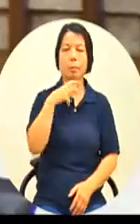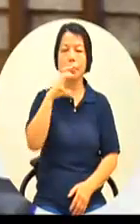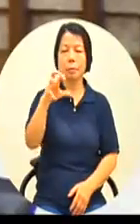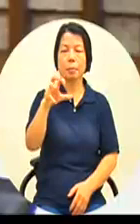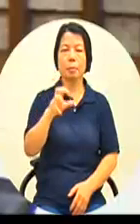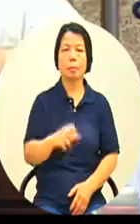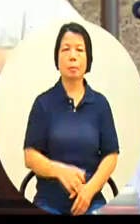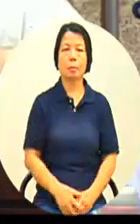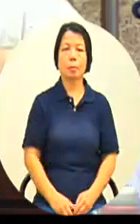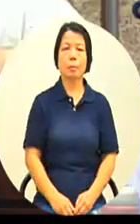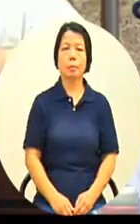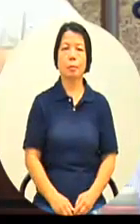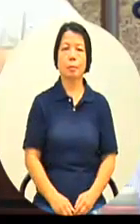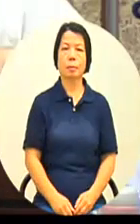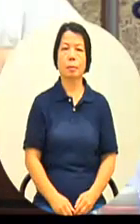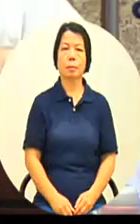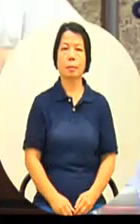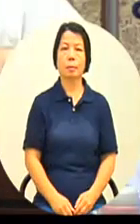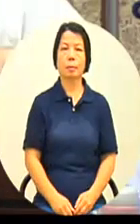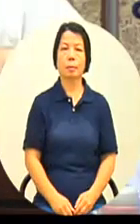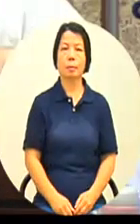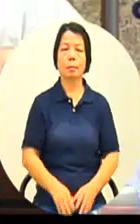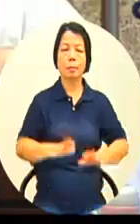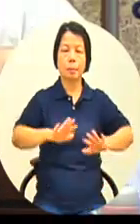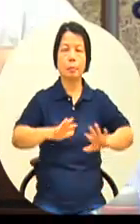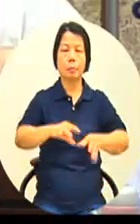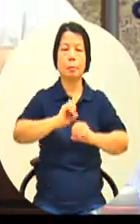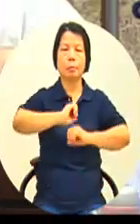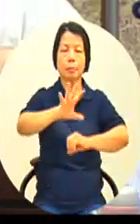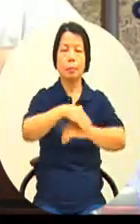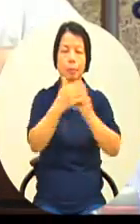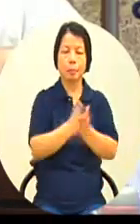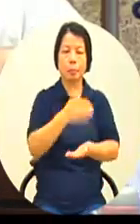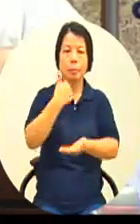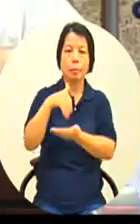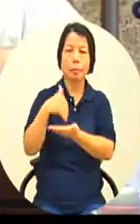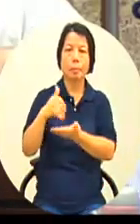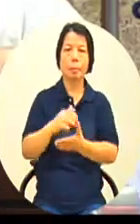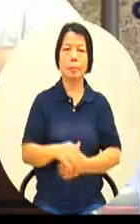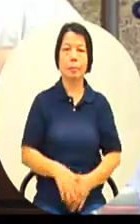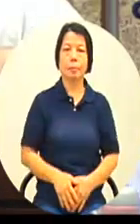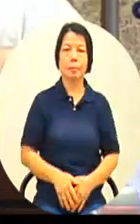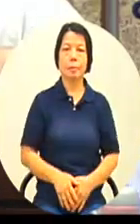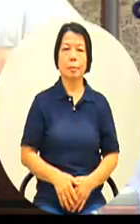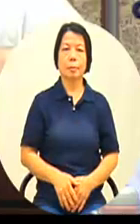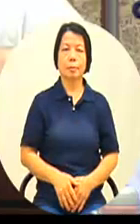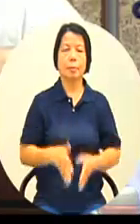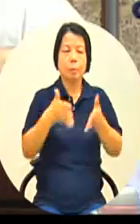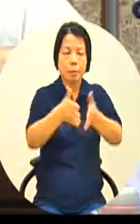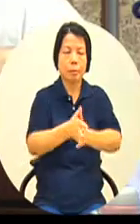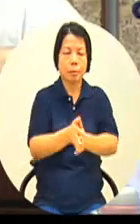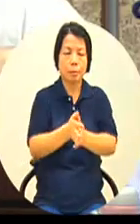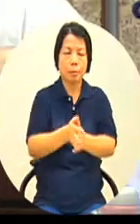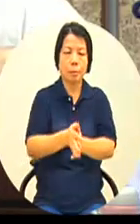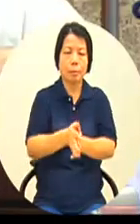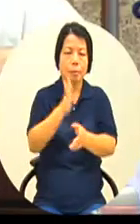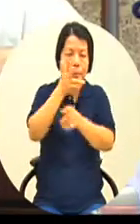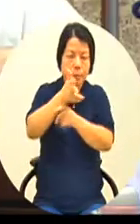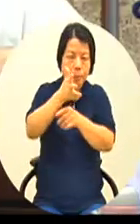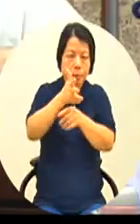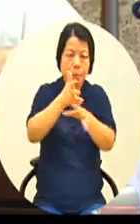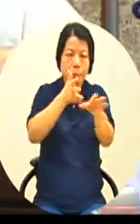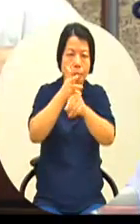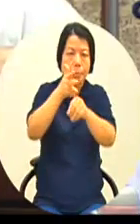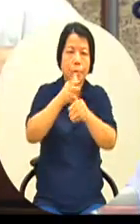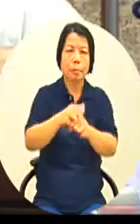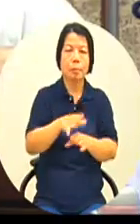管。 哦，甲议员报告一下吼，因为咱即马咧统计这部分吼，咱是用迄个翕相的部分，就是讲用进